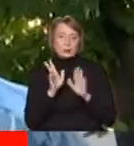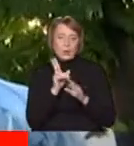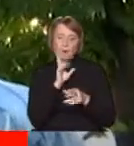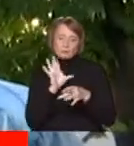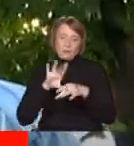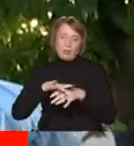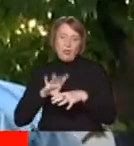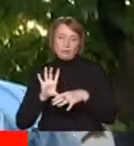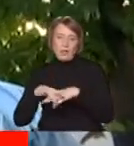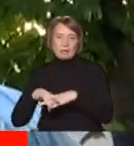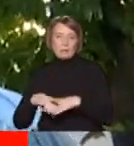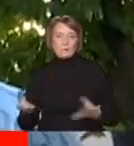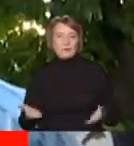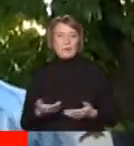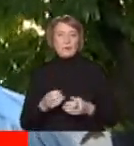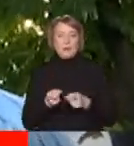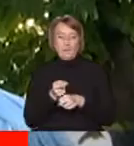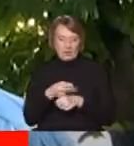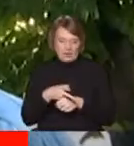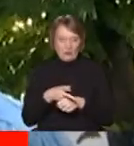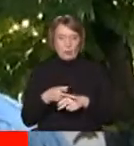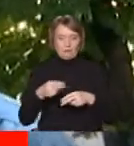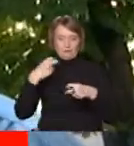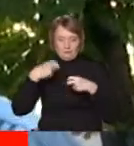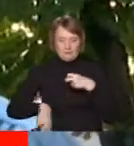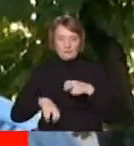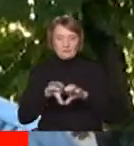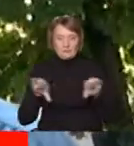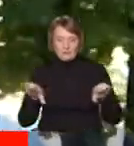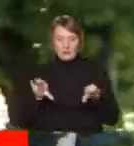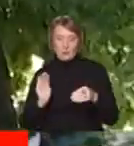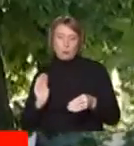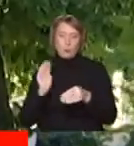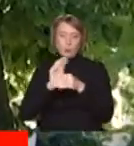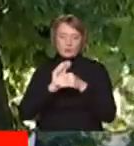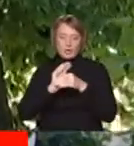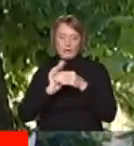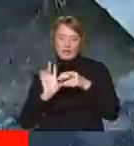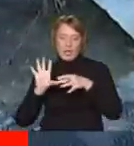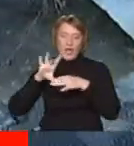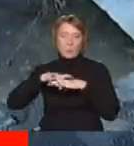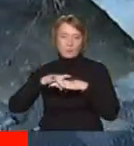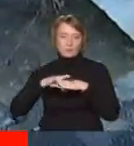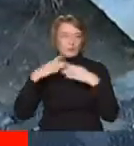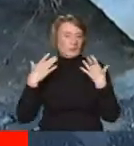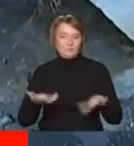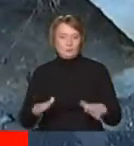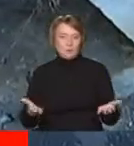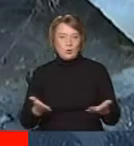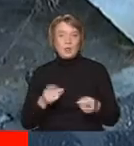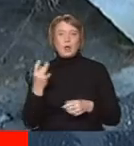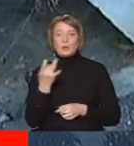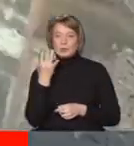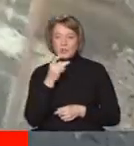нас прорве труба. Поставили хомутик або кусок труби нової, варили і все. На ранок про